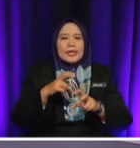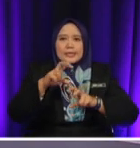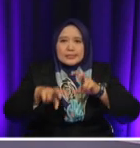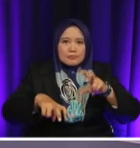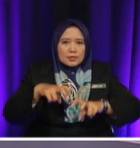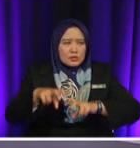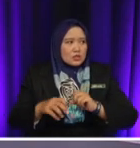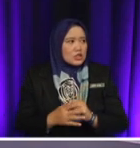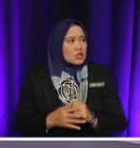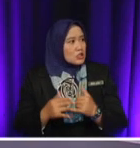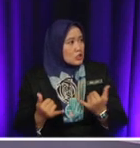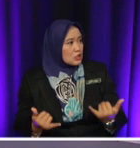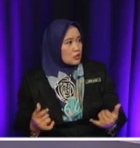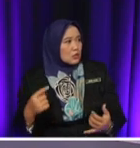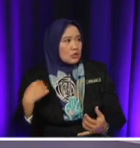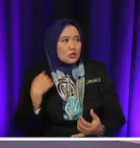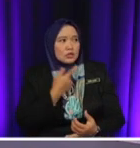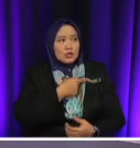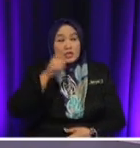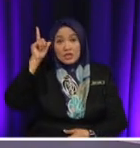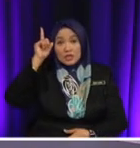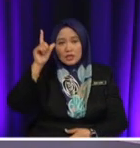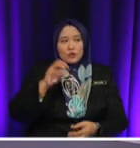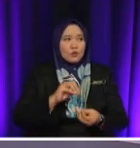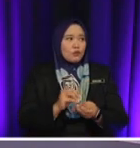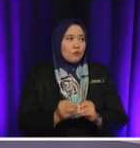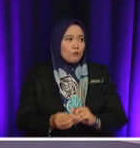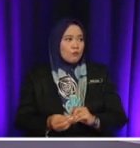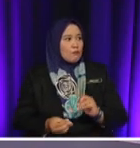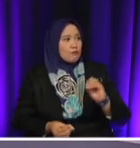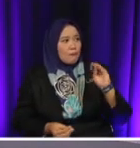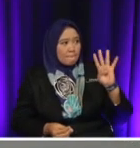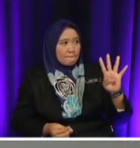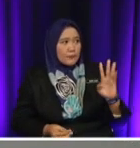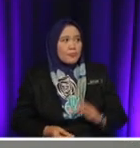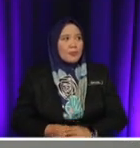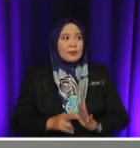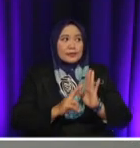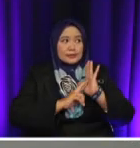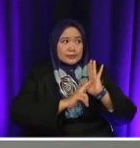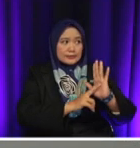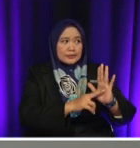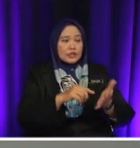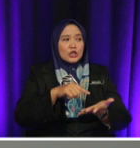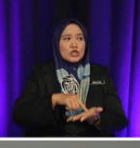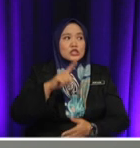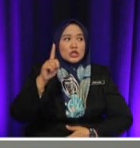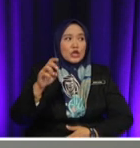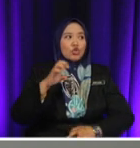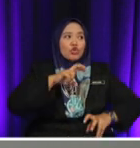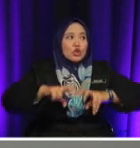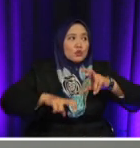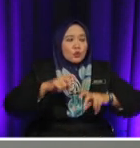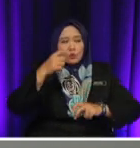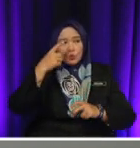Bagaimana nak menentukan definish secara operasi okey rajah rajah di bawah menunjukkan satu eksperimen yang dijalankan untuk